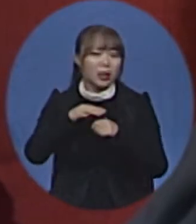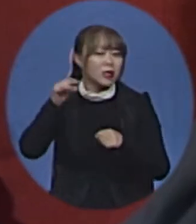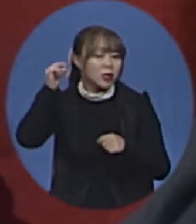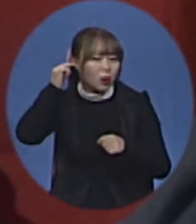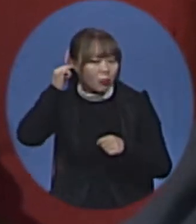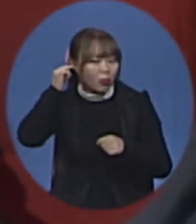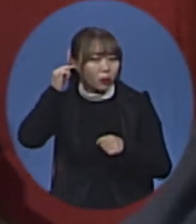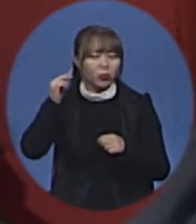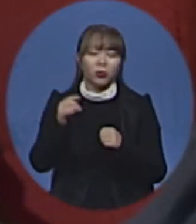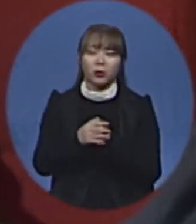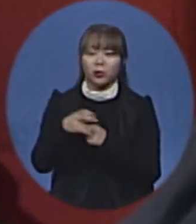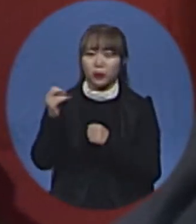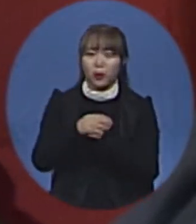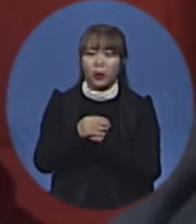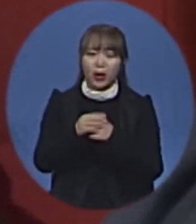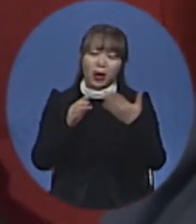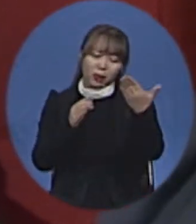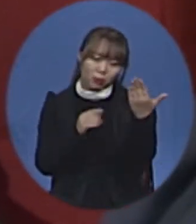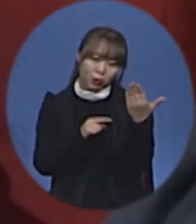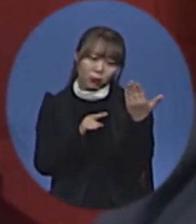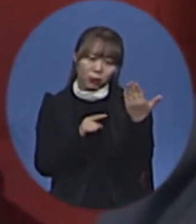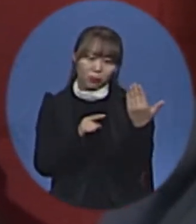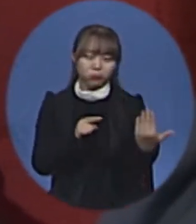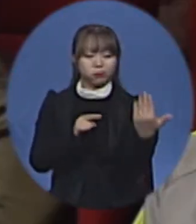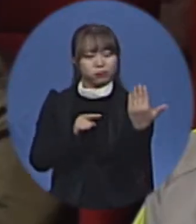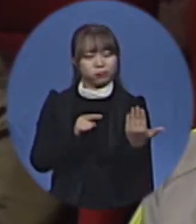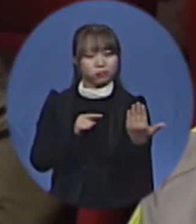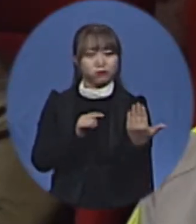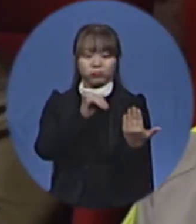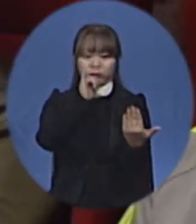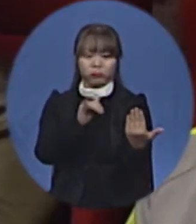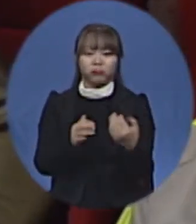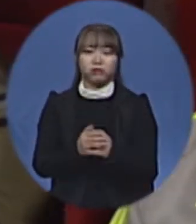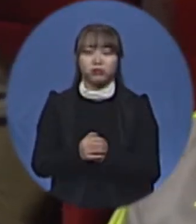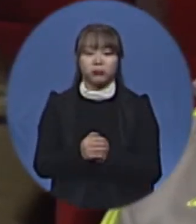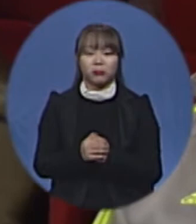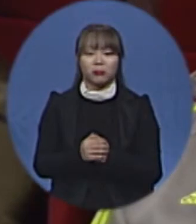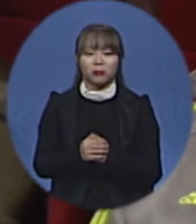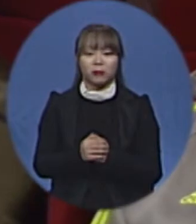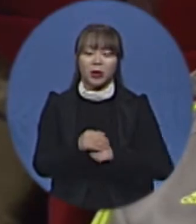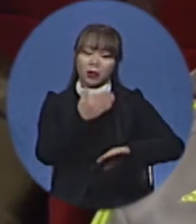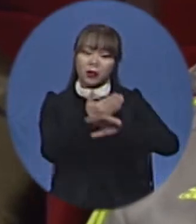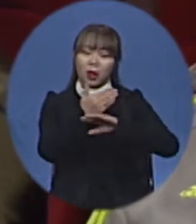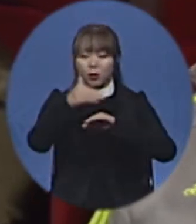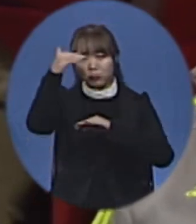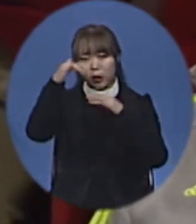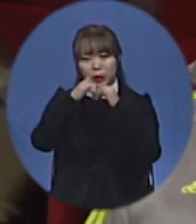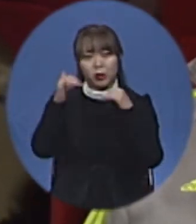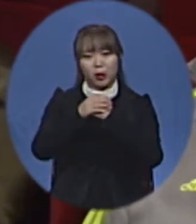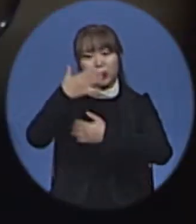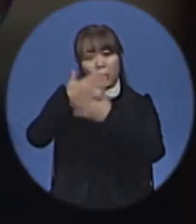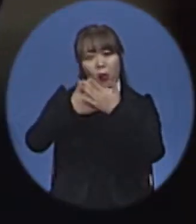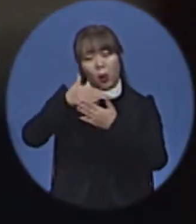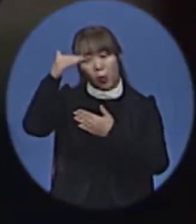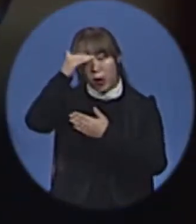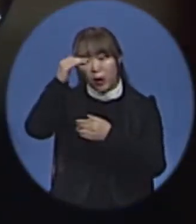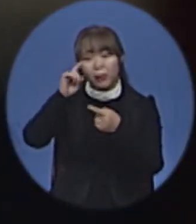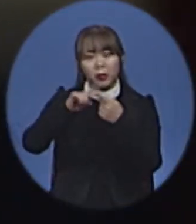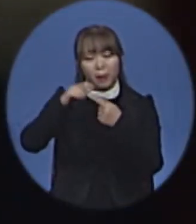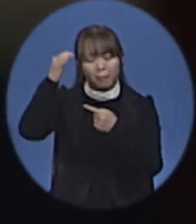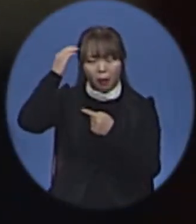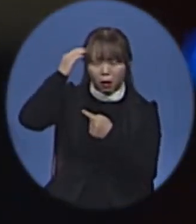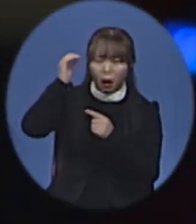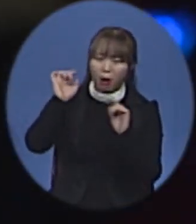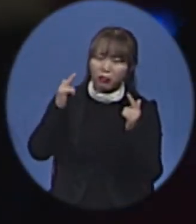이어폰을 착용하거나 핸드폰을 좌석에 세워놓기도 합니다. 다른 관람객의 영화 관람을 방해하지